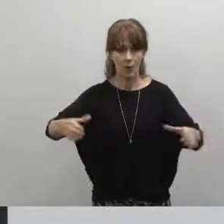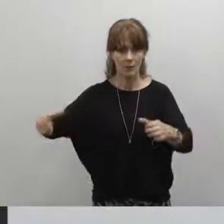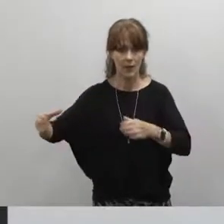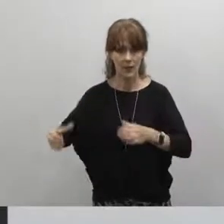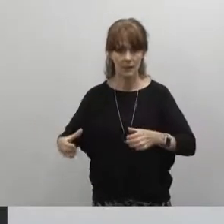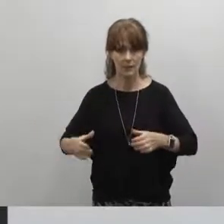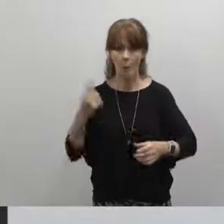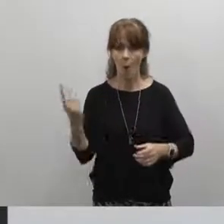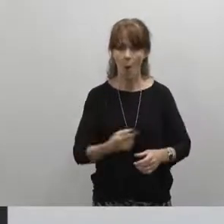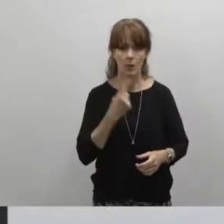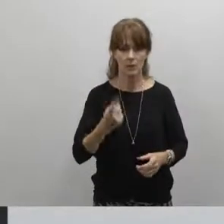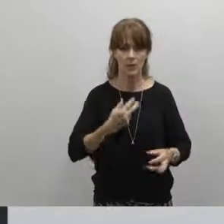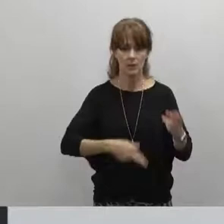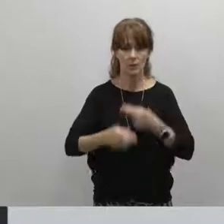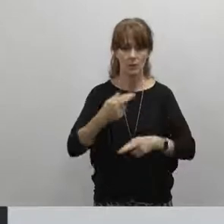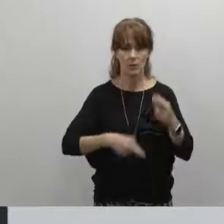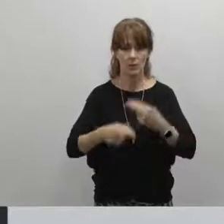thông